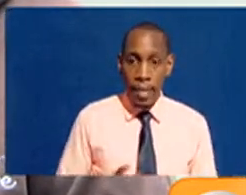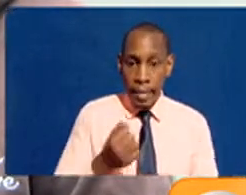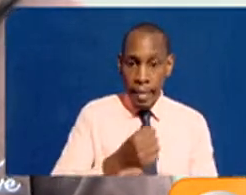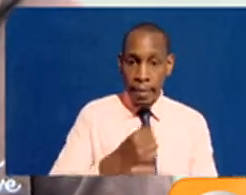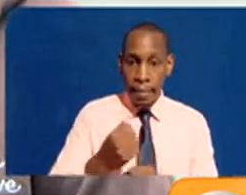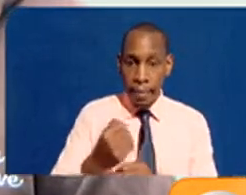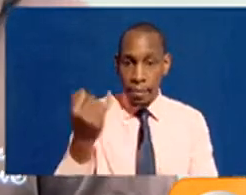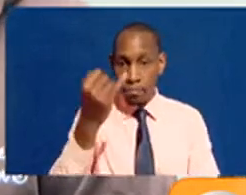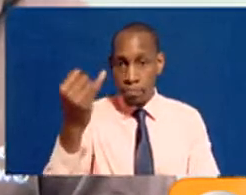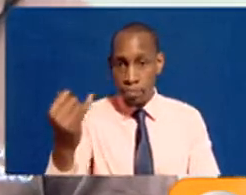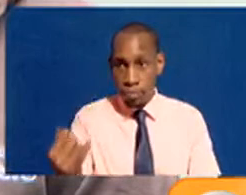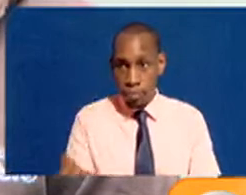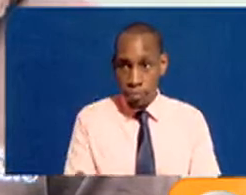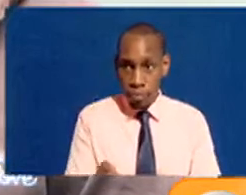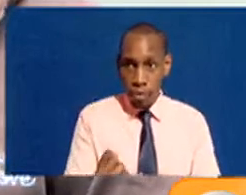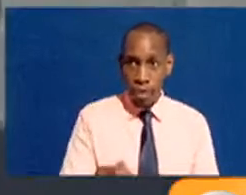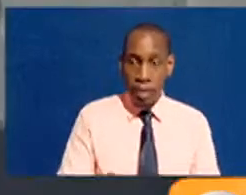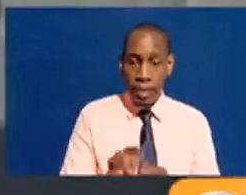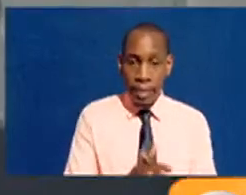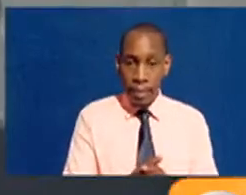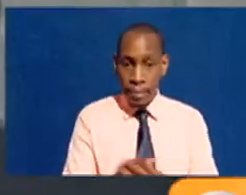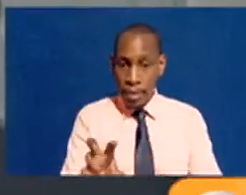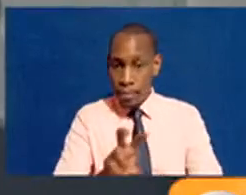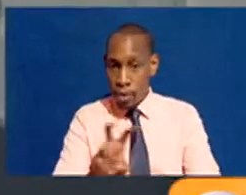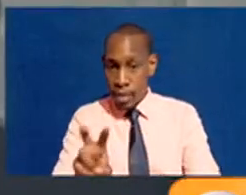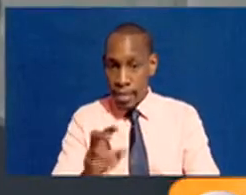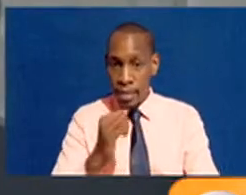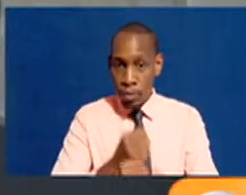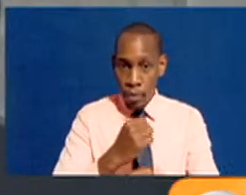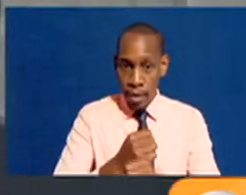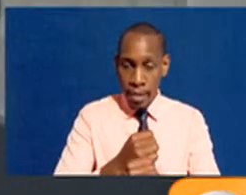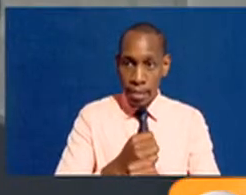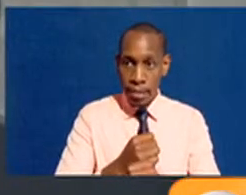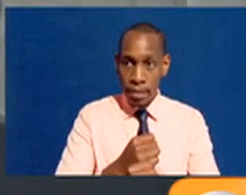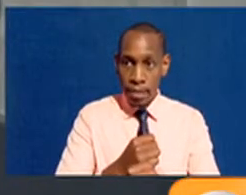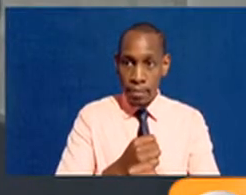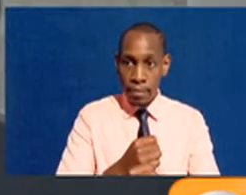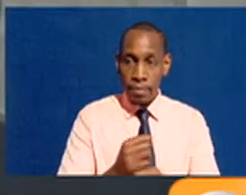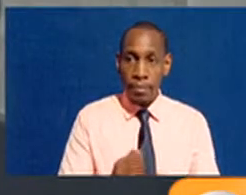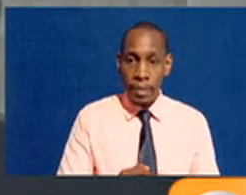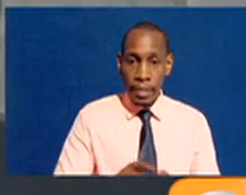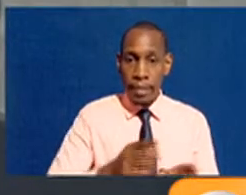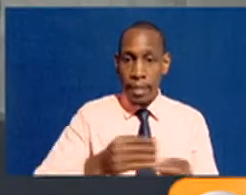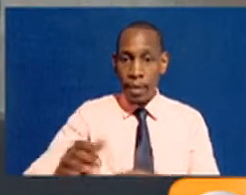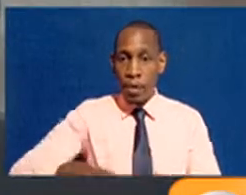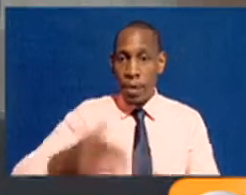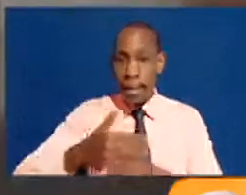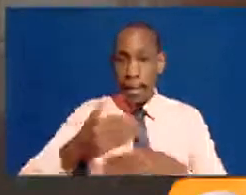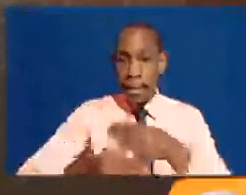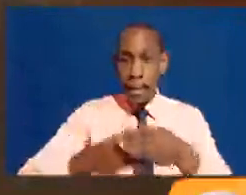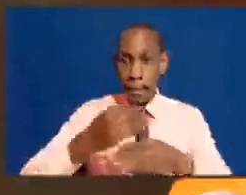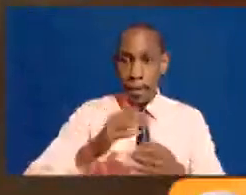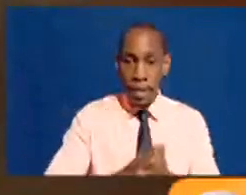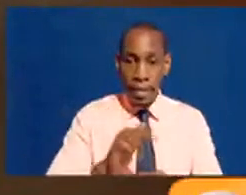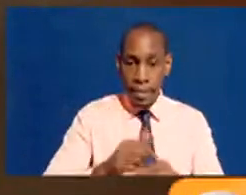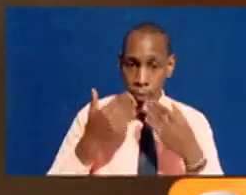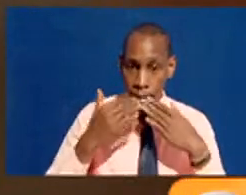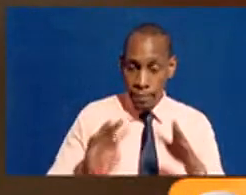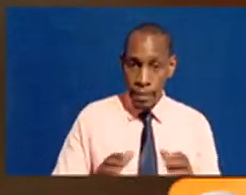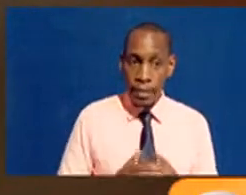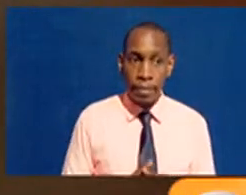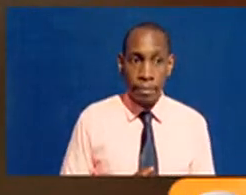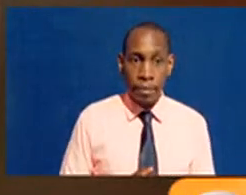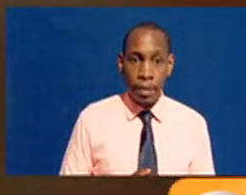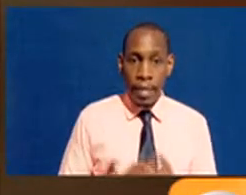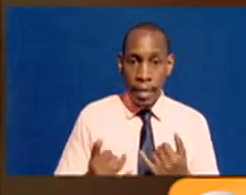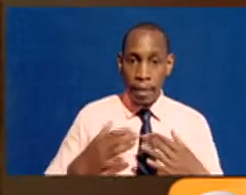ninatengeneza designs, ninazisimamia zifanywe mpaka kuenda site. Vile tulipomaliza hiyo, sasa